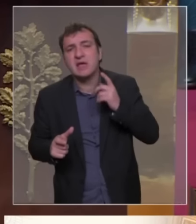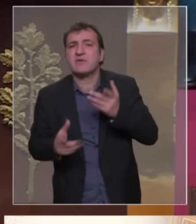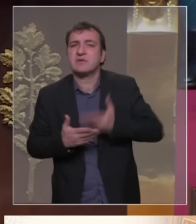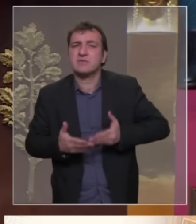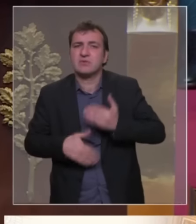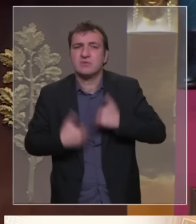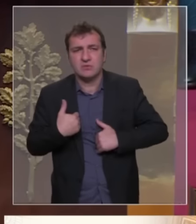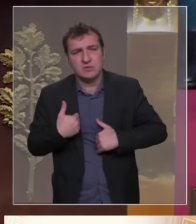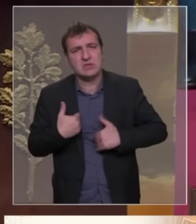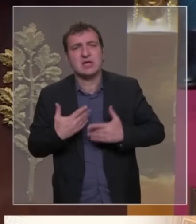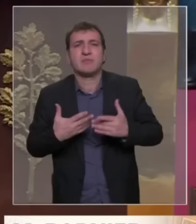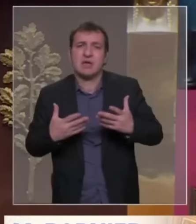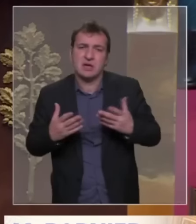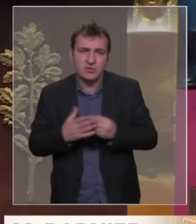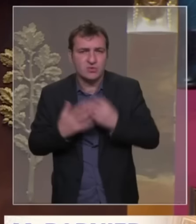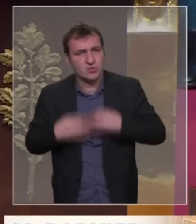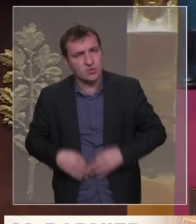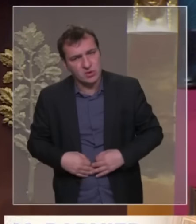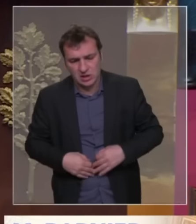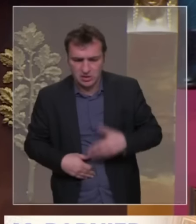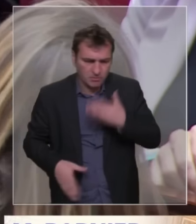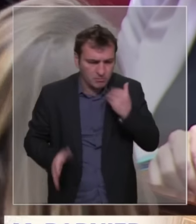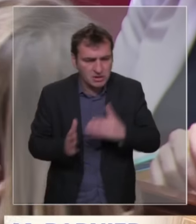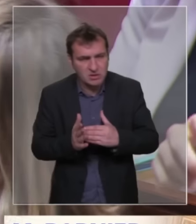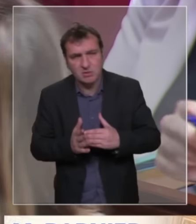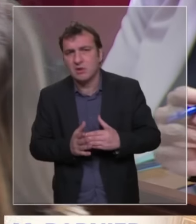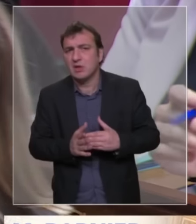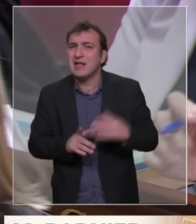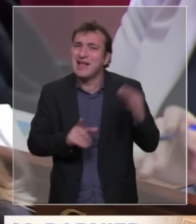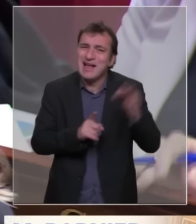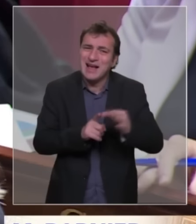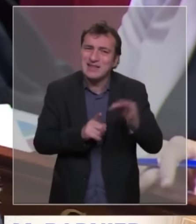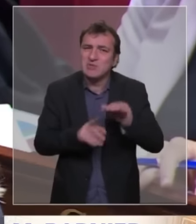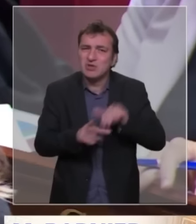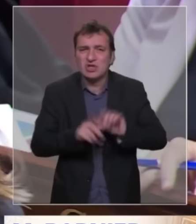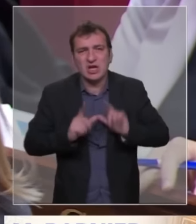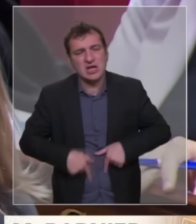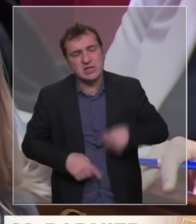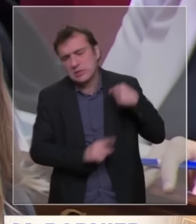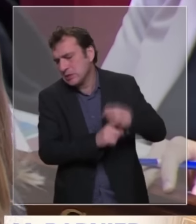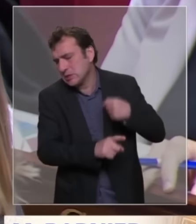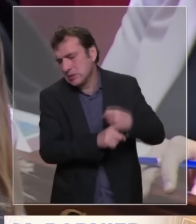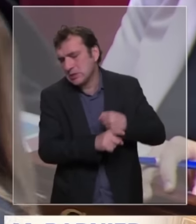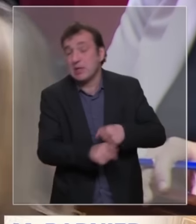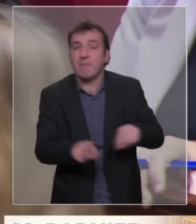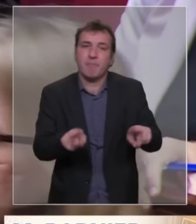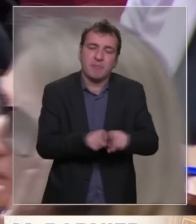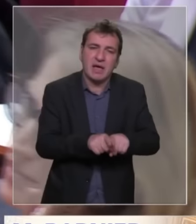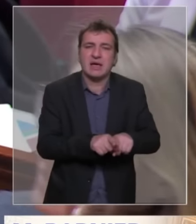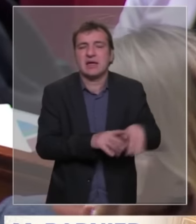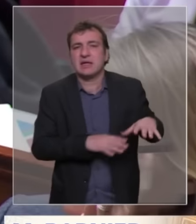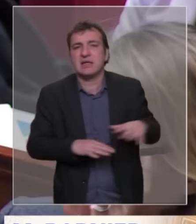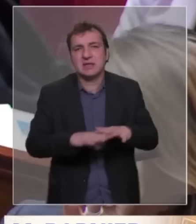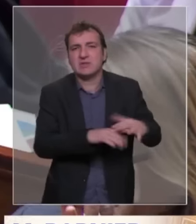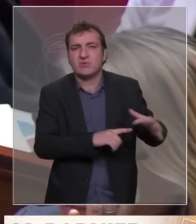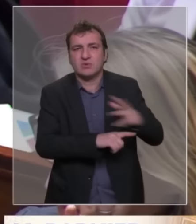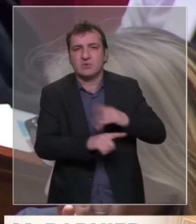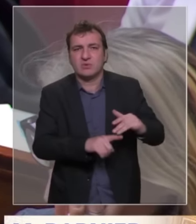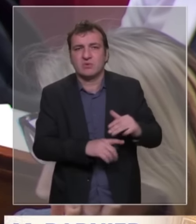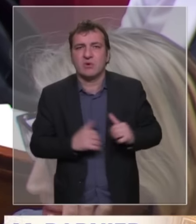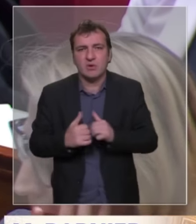continuer la lutte sans merci contre le harcèlement à l'école et sur les réseaux sociaux. Ensemble, nous devons investir dans